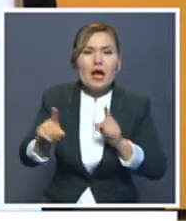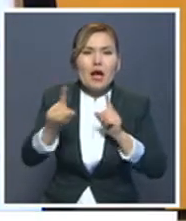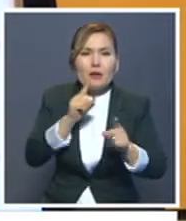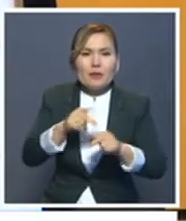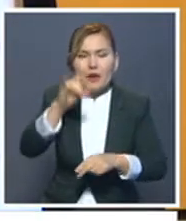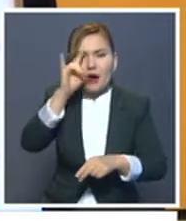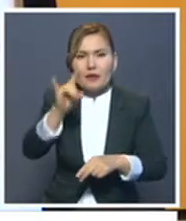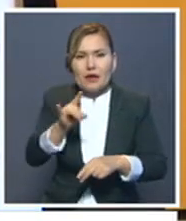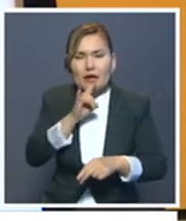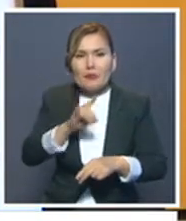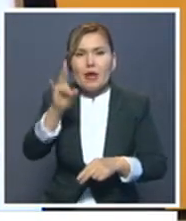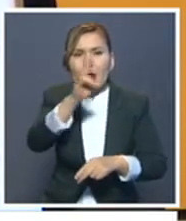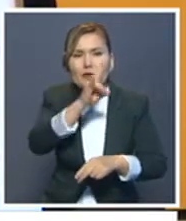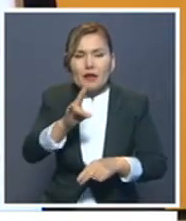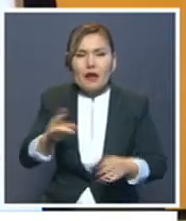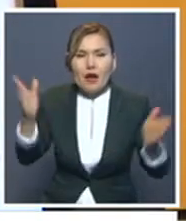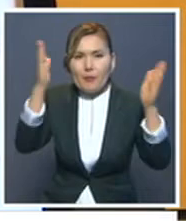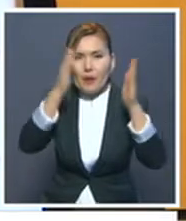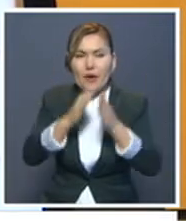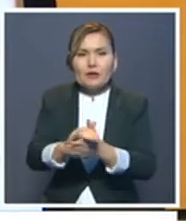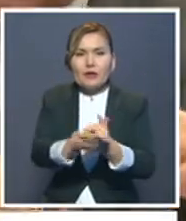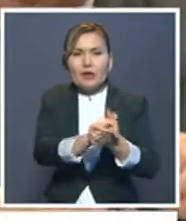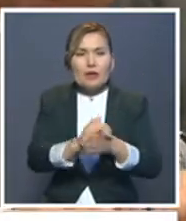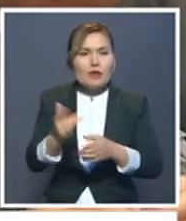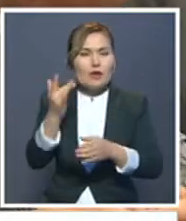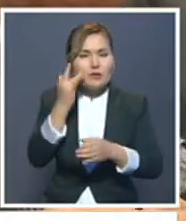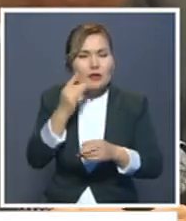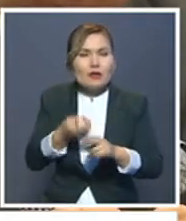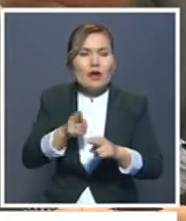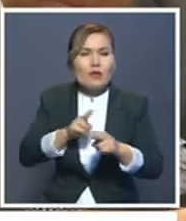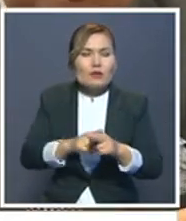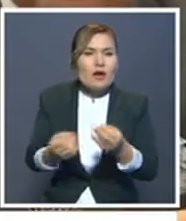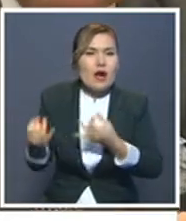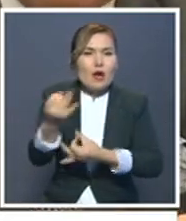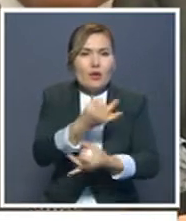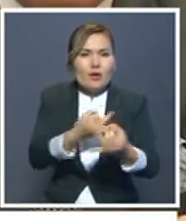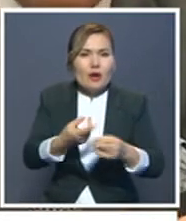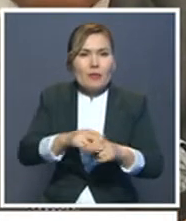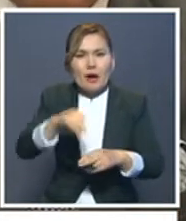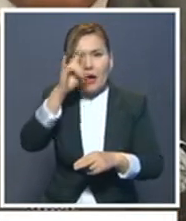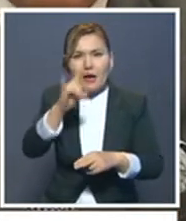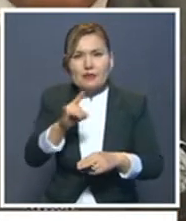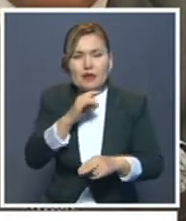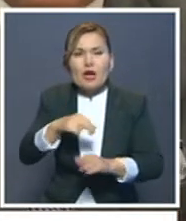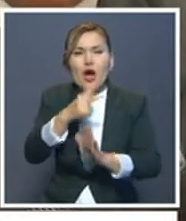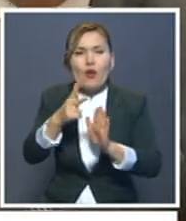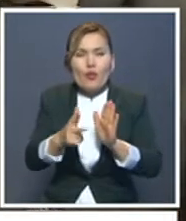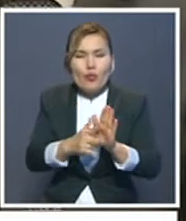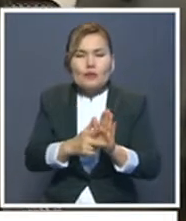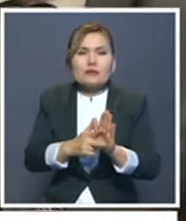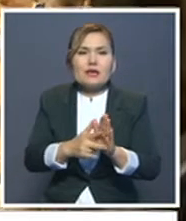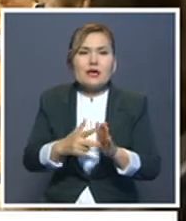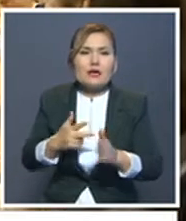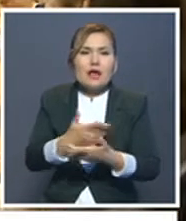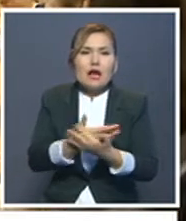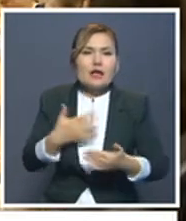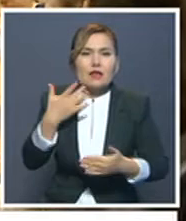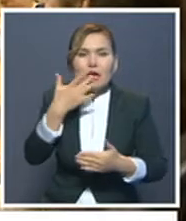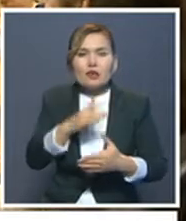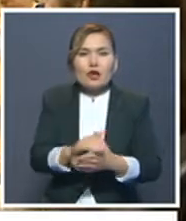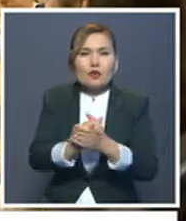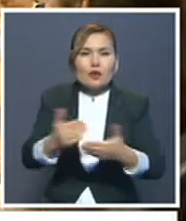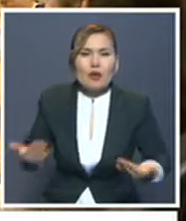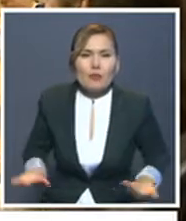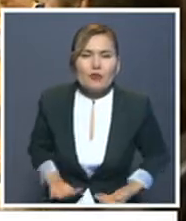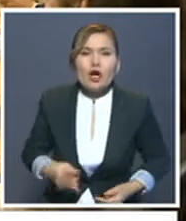Конференцияда еліміздегі дінаралық татулықтың үлгісі жан-жақты талқыланды. Қазір Қазақстанда 18 діннің өкілі тату тәтті тұрып жатыр.